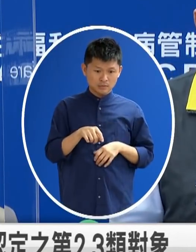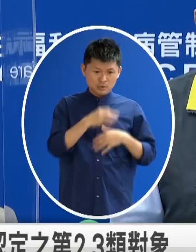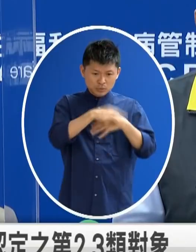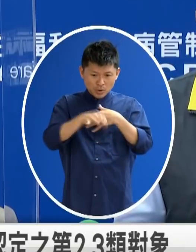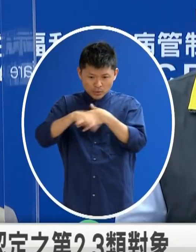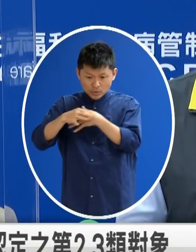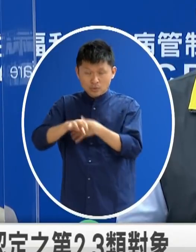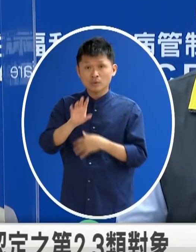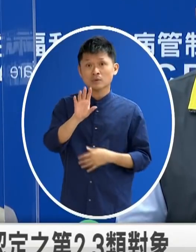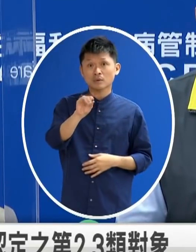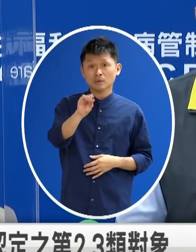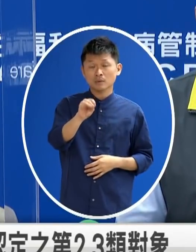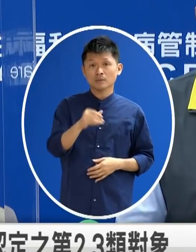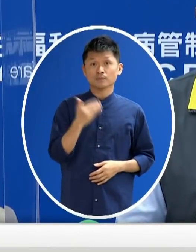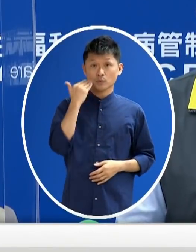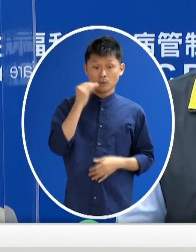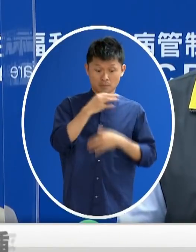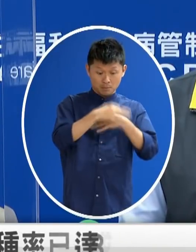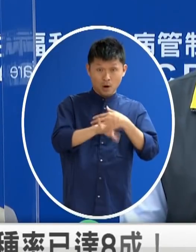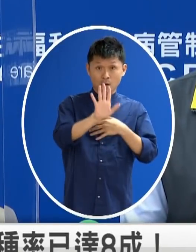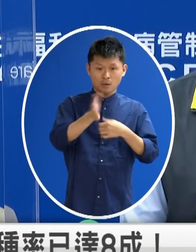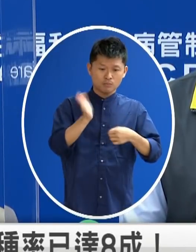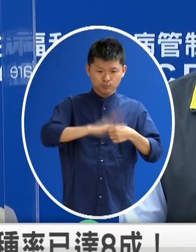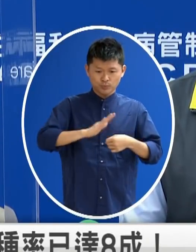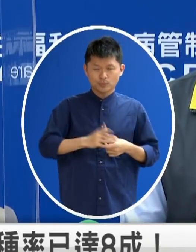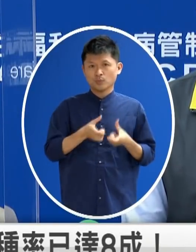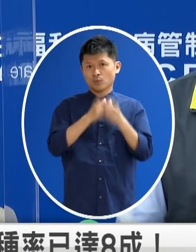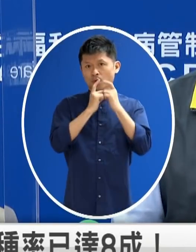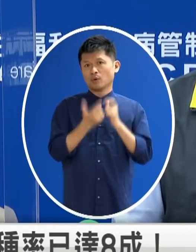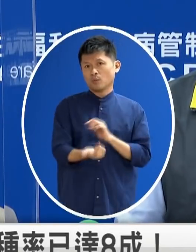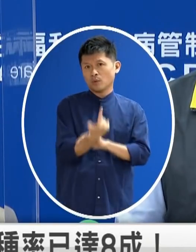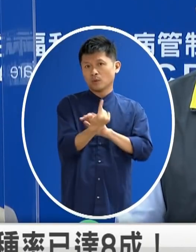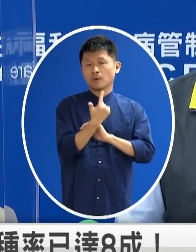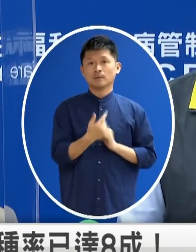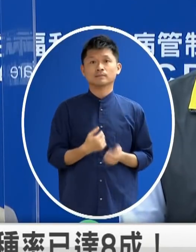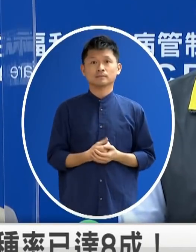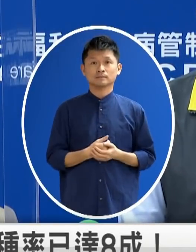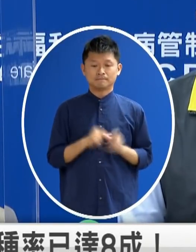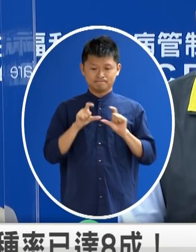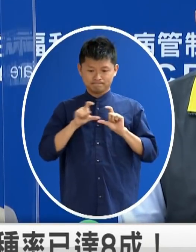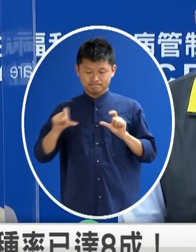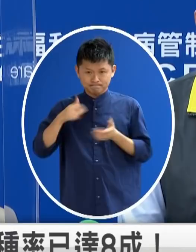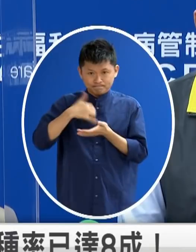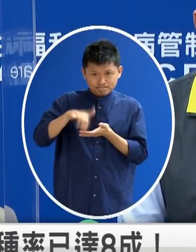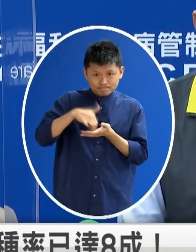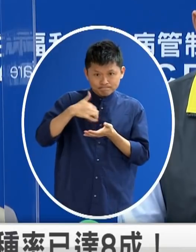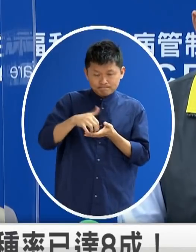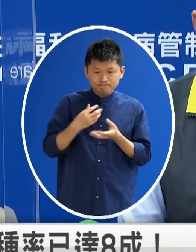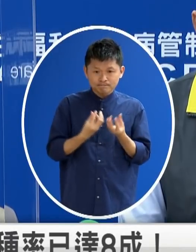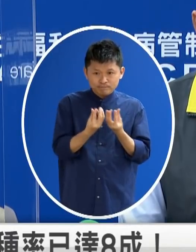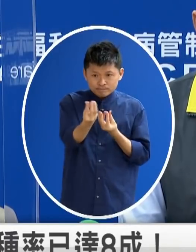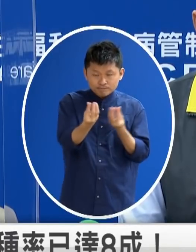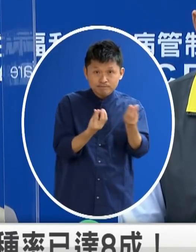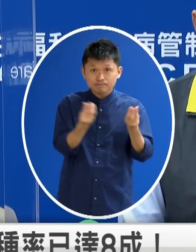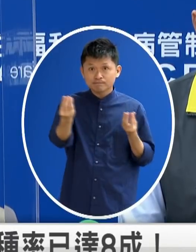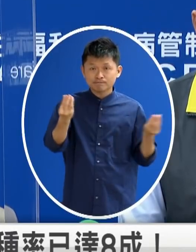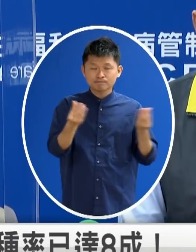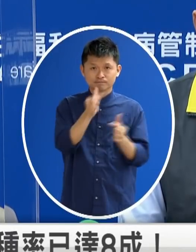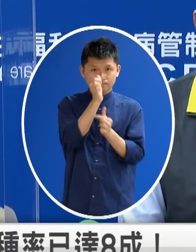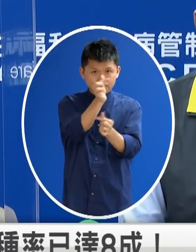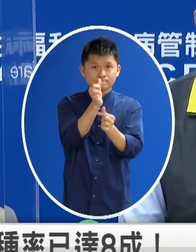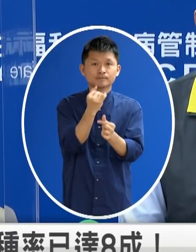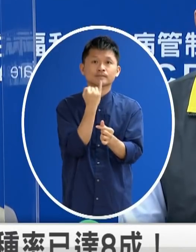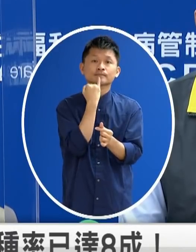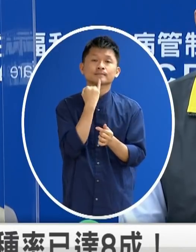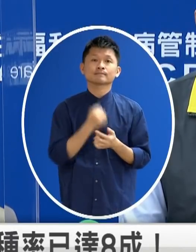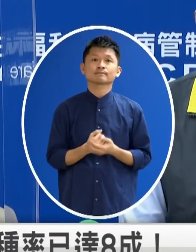所遗漏。好，那有的话就赶快补正，那这样我们在计算相关的这些人员的分配的时候也会比较精